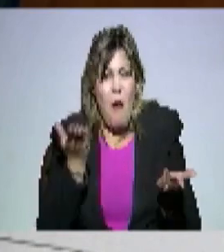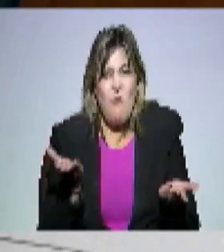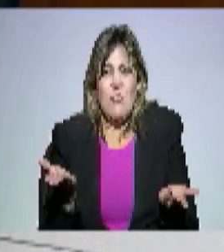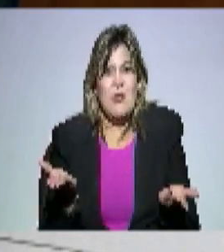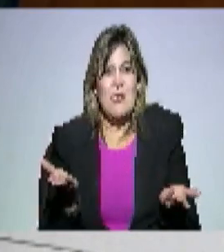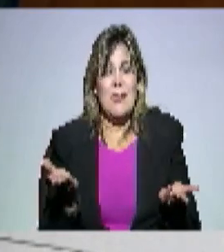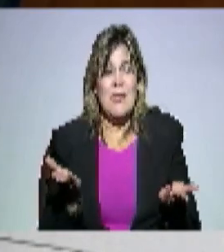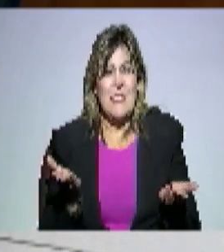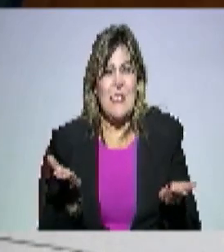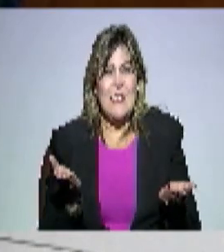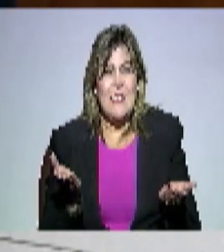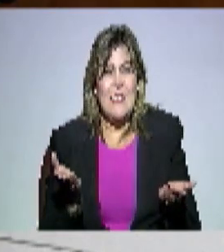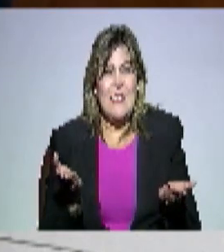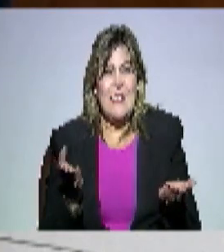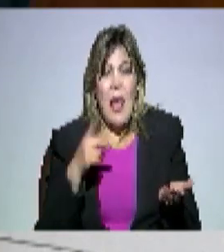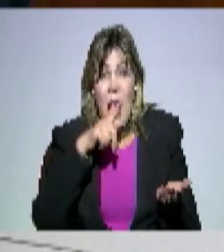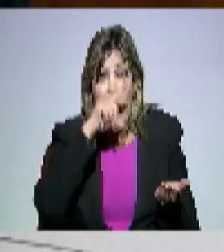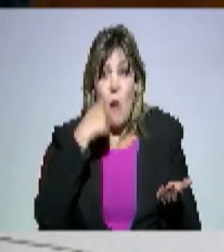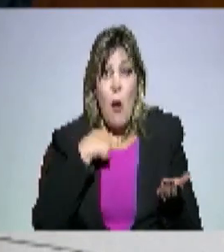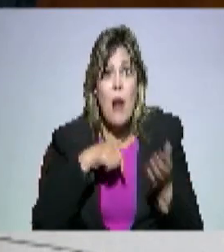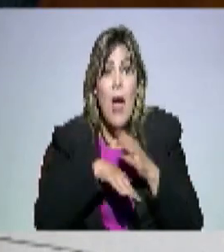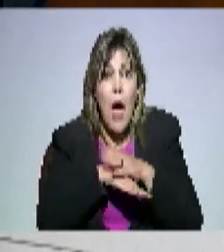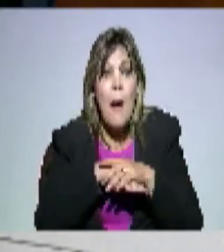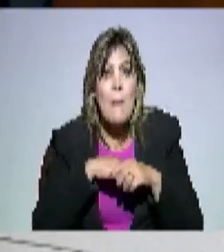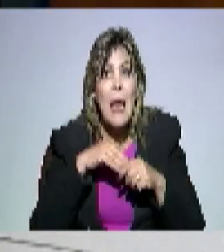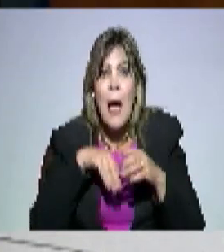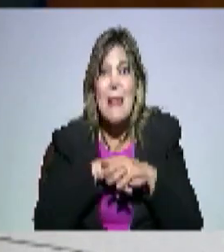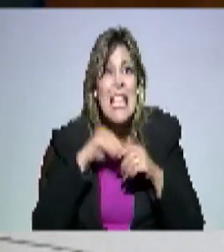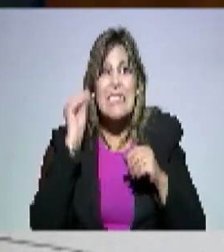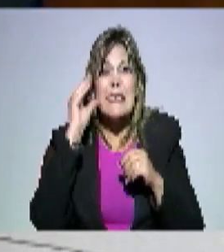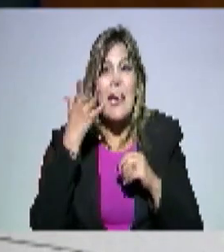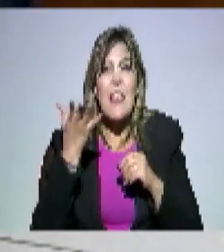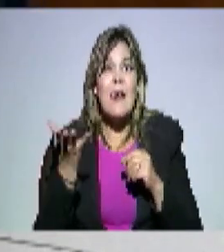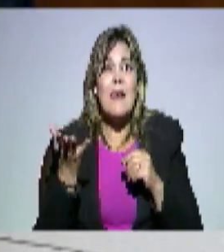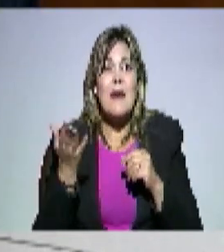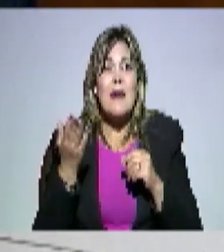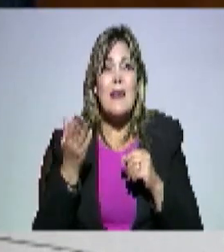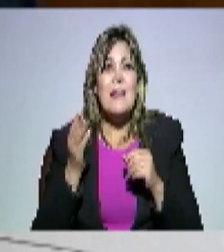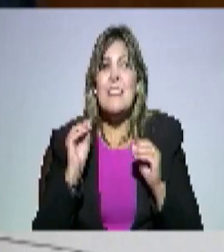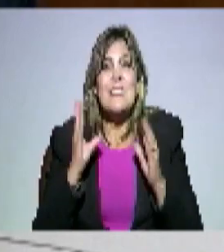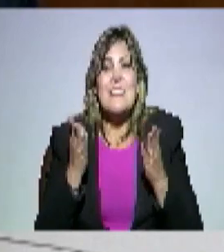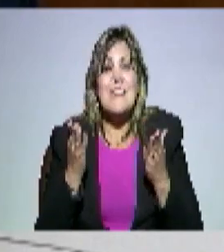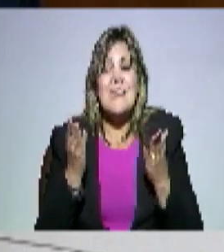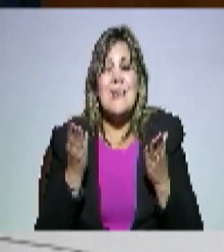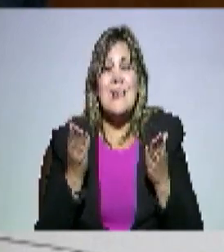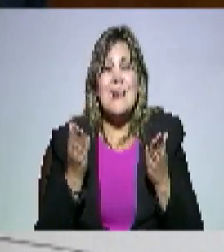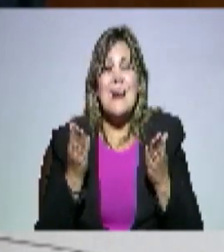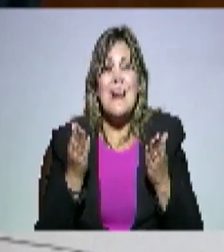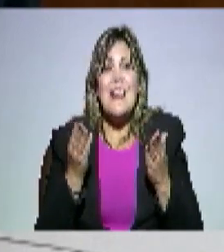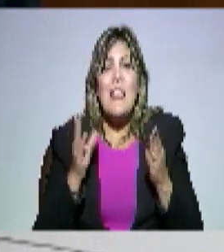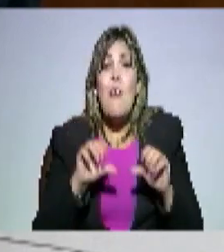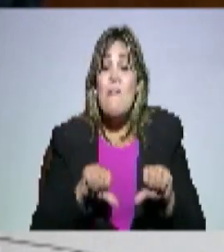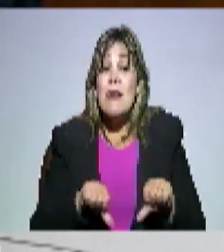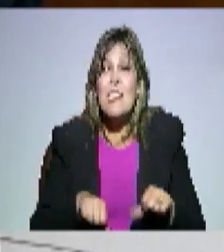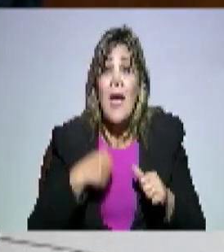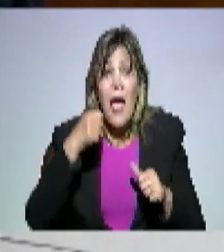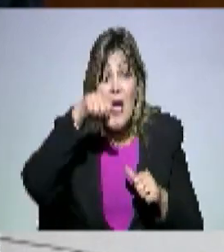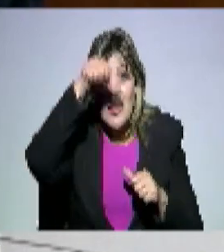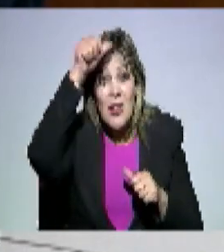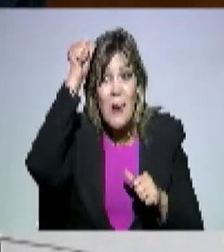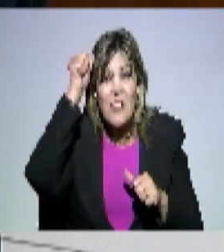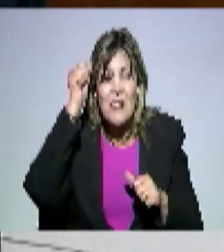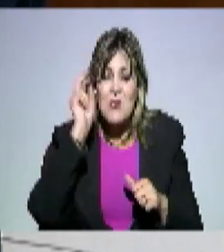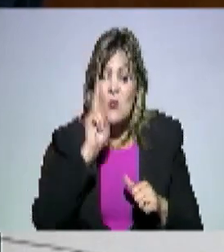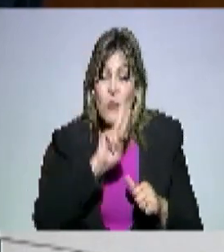ينفعش انفذها ولو ينفع انفذها طب هنفذها ازاي وحدودها ايه فتيجي حياه القديسين